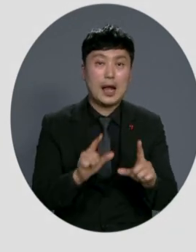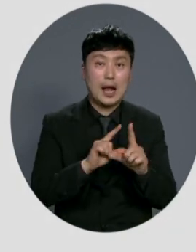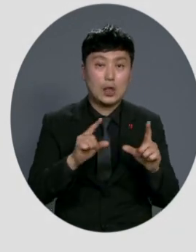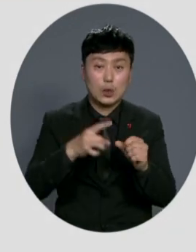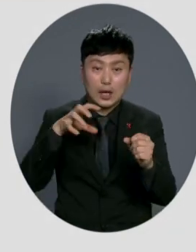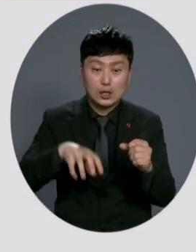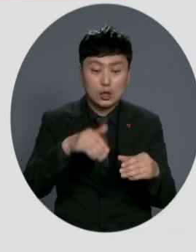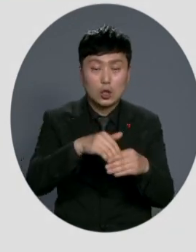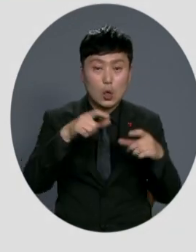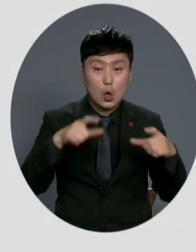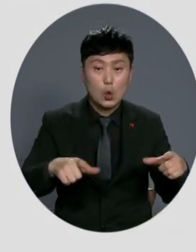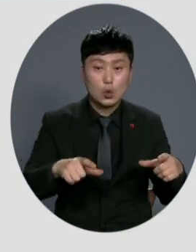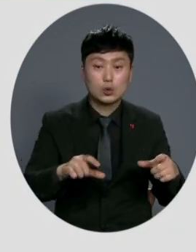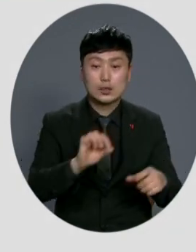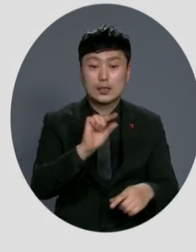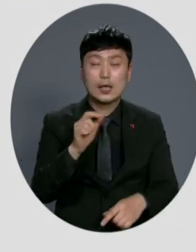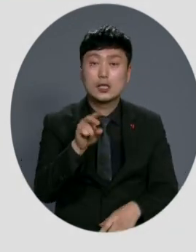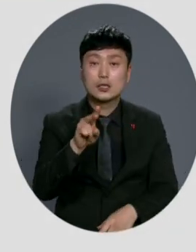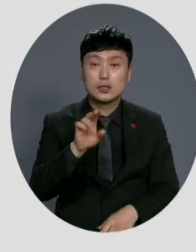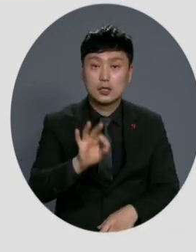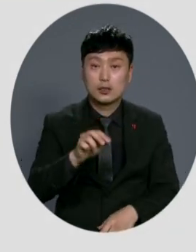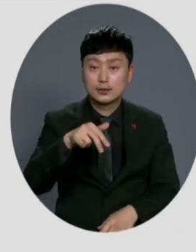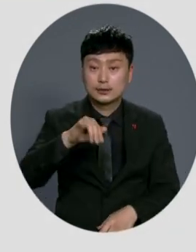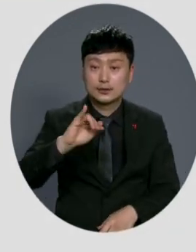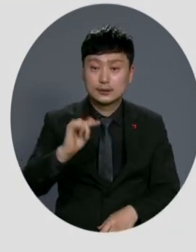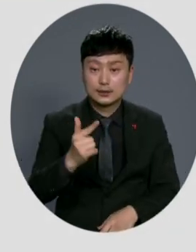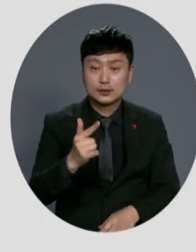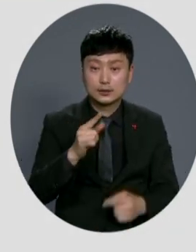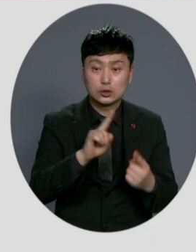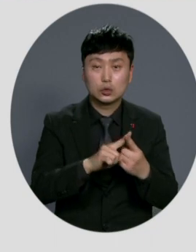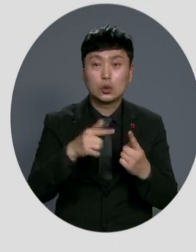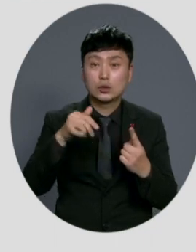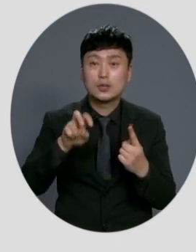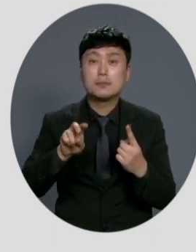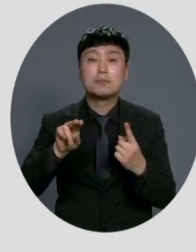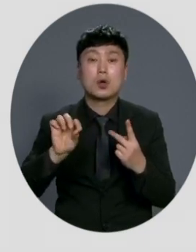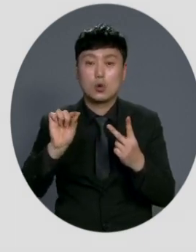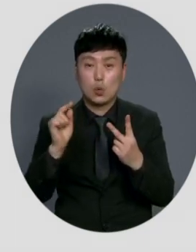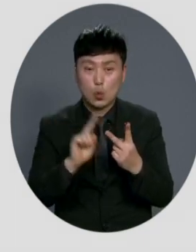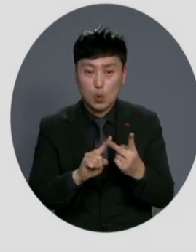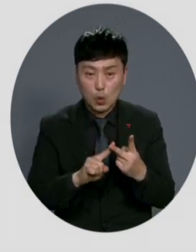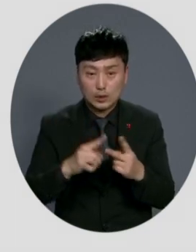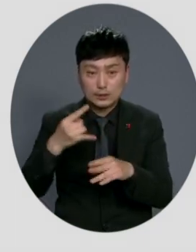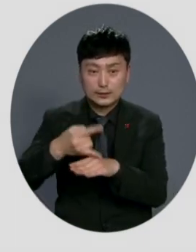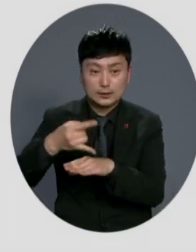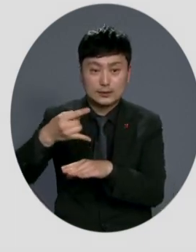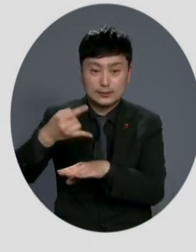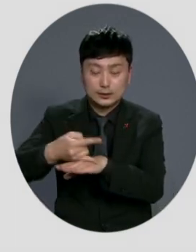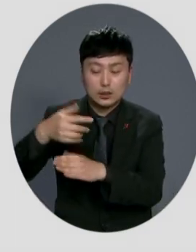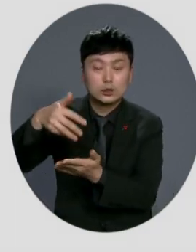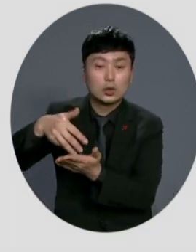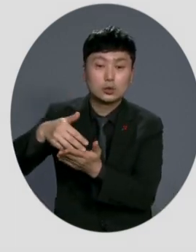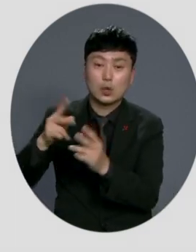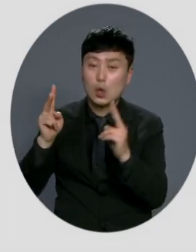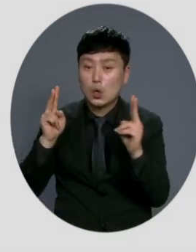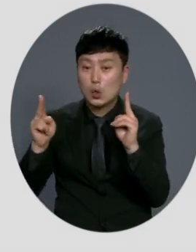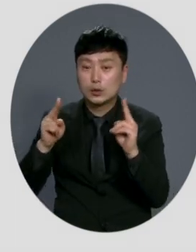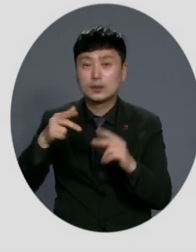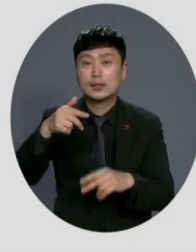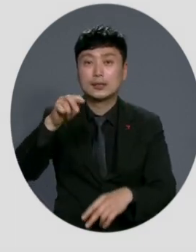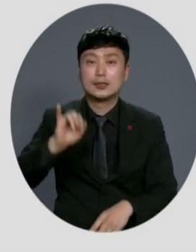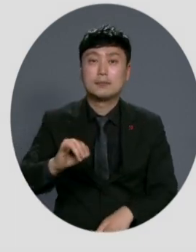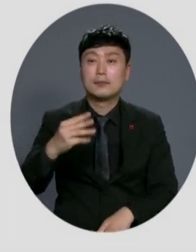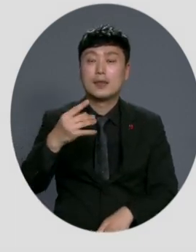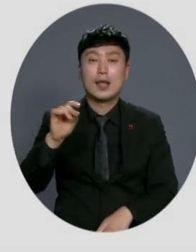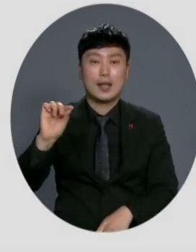선거구에서는 안영진 변호사와 김명호 전 경북 도의원이 의성 청송 영덕에서 김태한 전